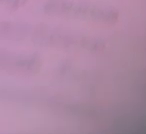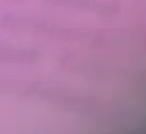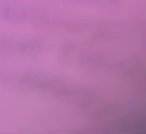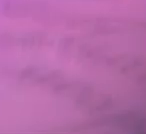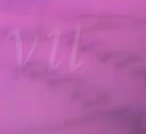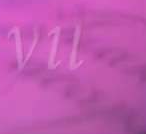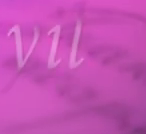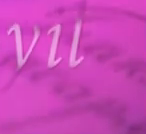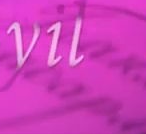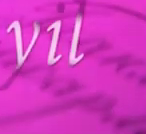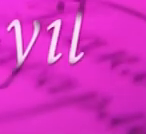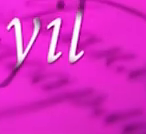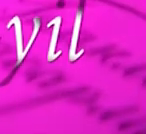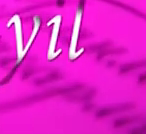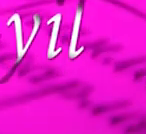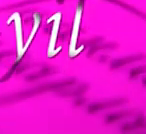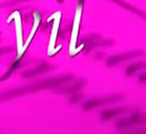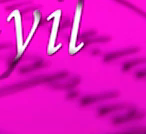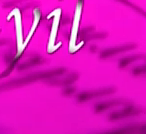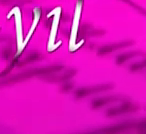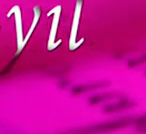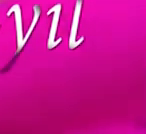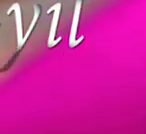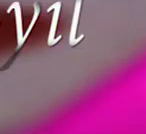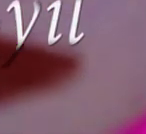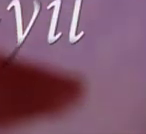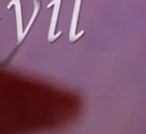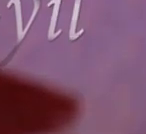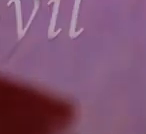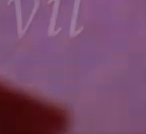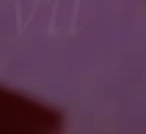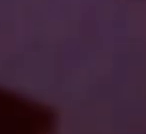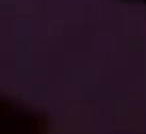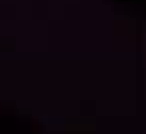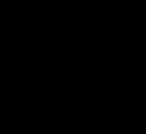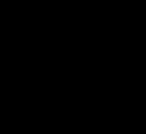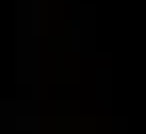simlar lagerida 1944 yili vafot etgan.